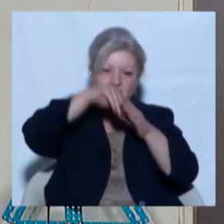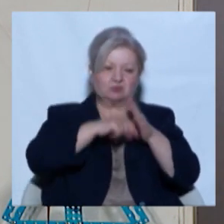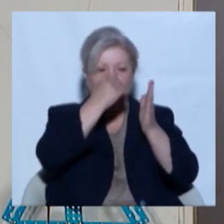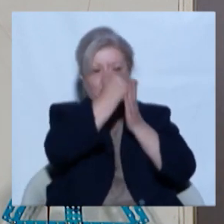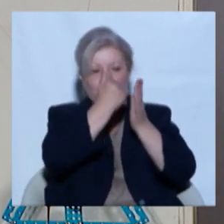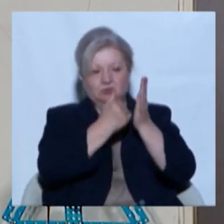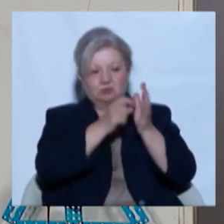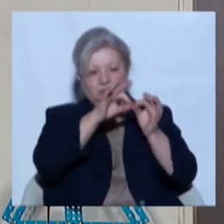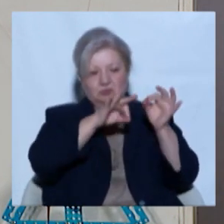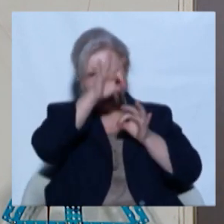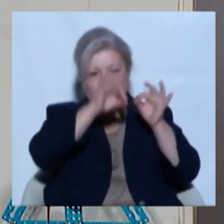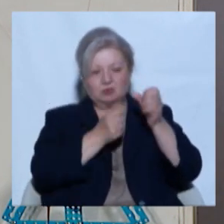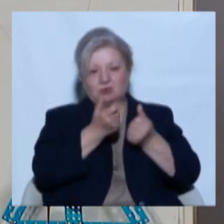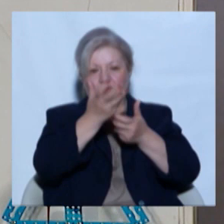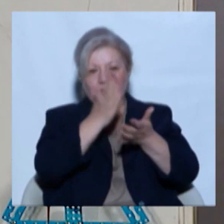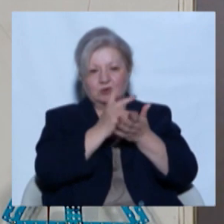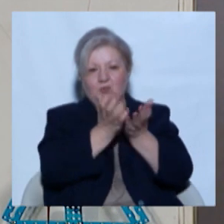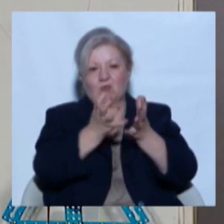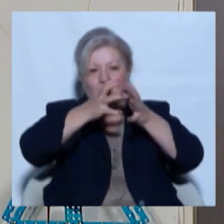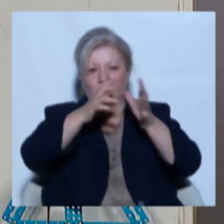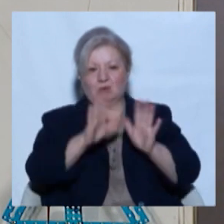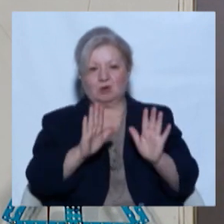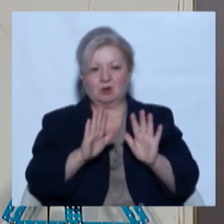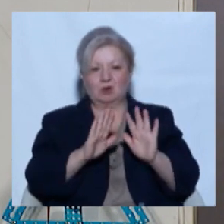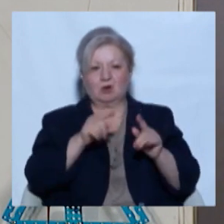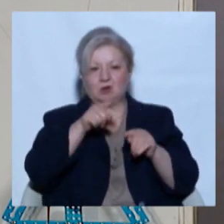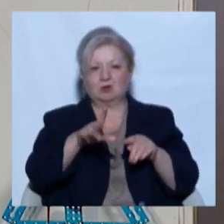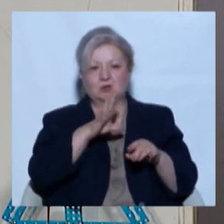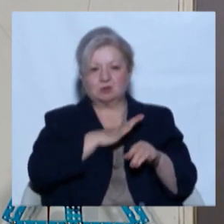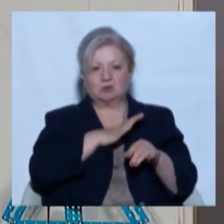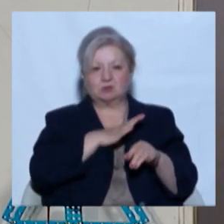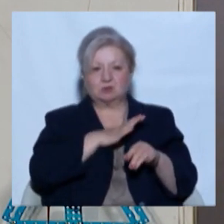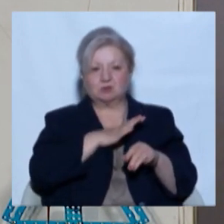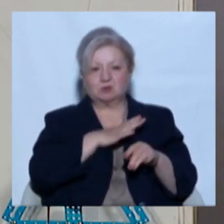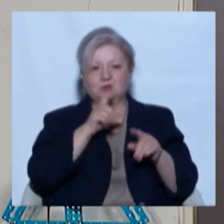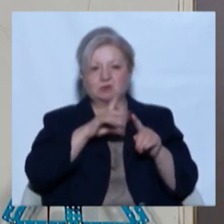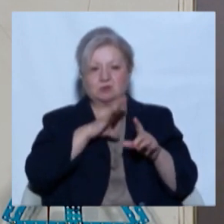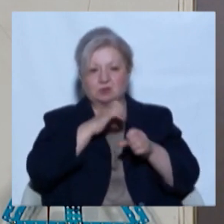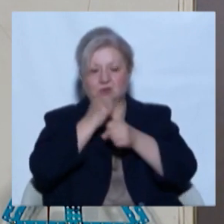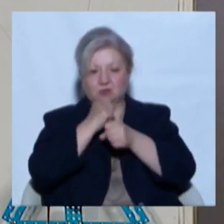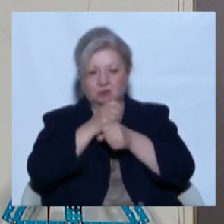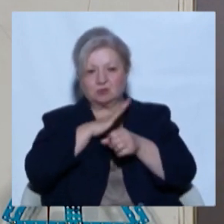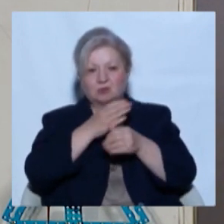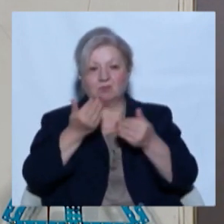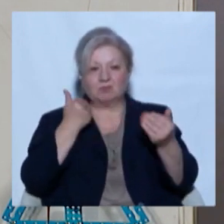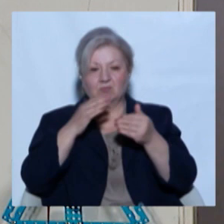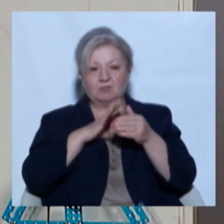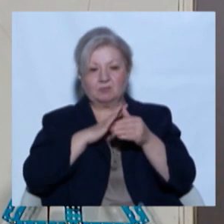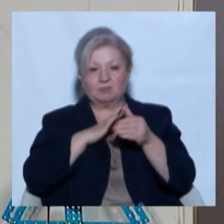საშუალებით განსაზღვრავთ მოცულობას. არამედ ეს იყო შექმნილია, როგორც მე